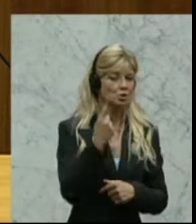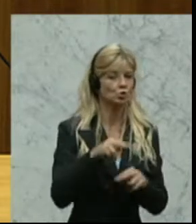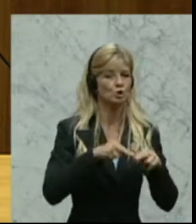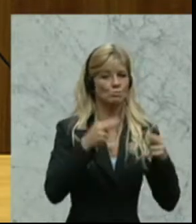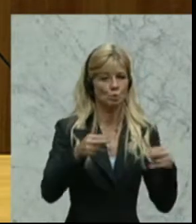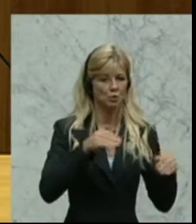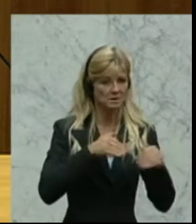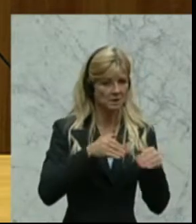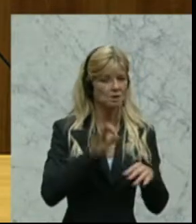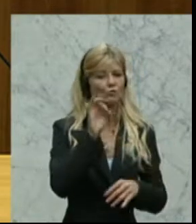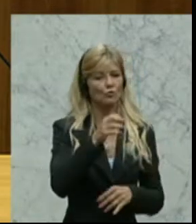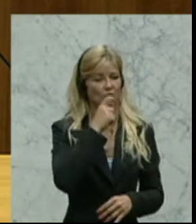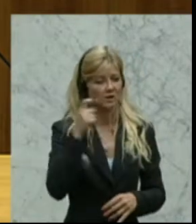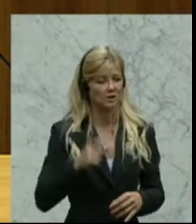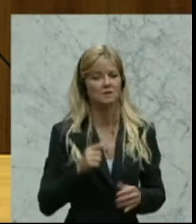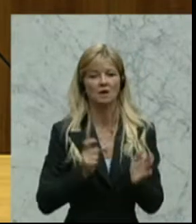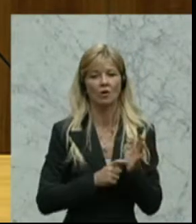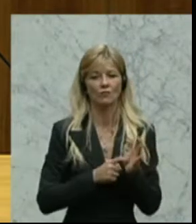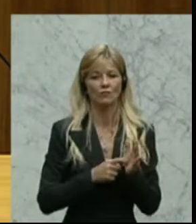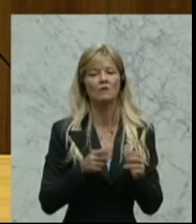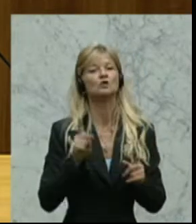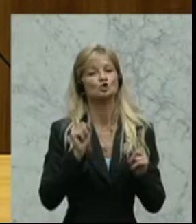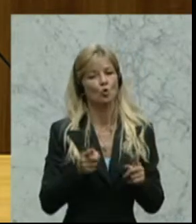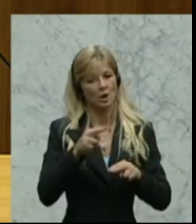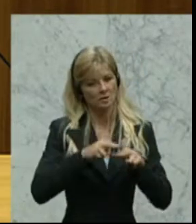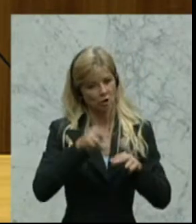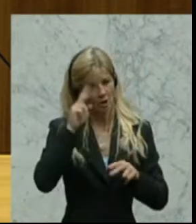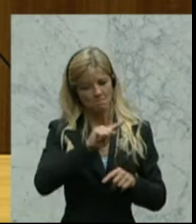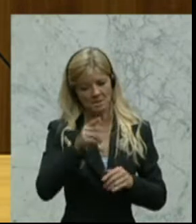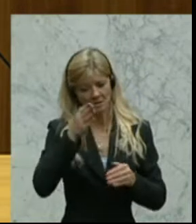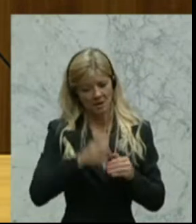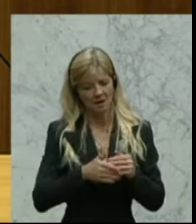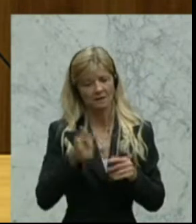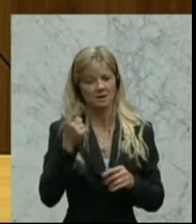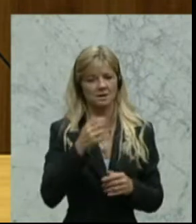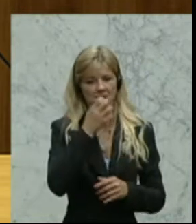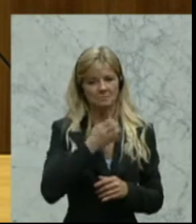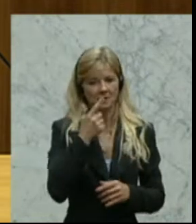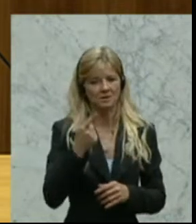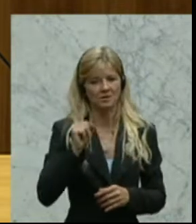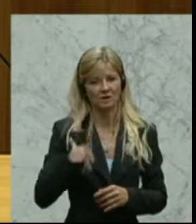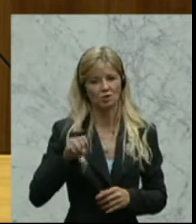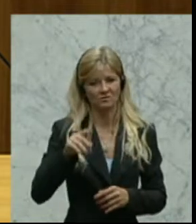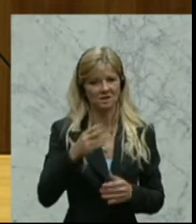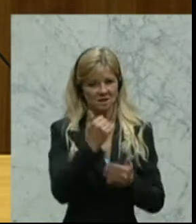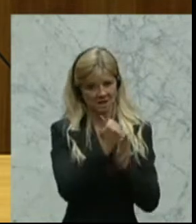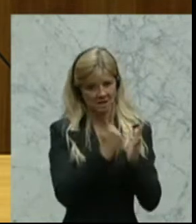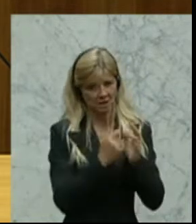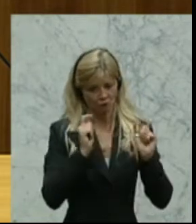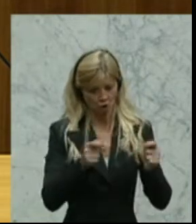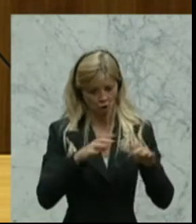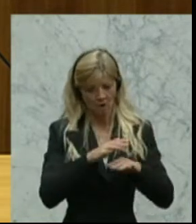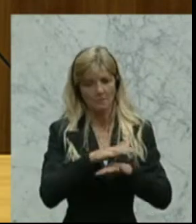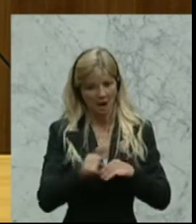aufgefordert, dem Nationalrat bis Ende September 2014 einen Gesetzesvorschlag vorzulegen, der zur Entlastung des Faktors Arbeit